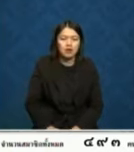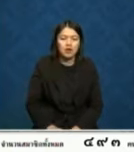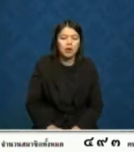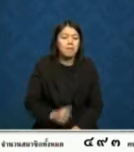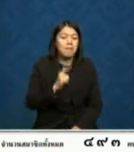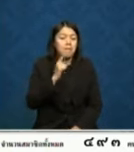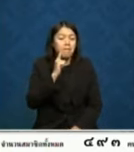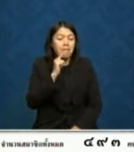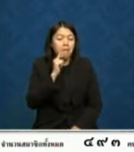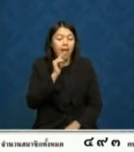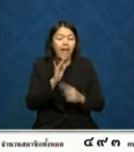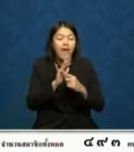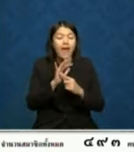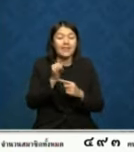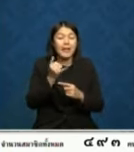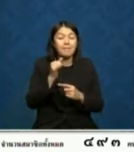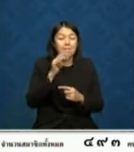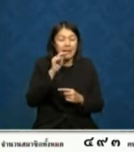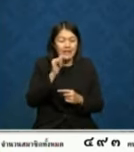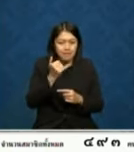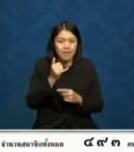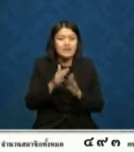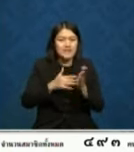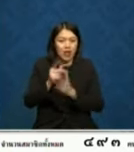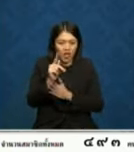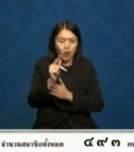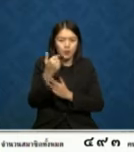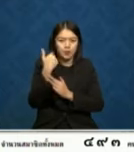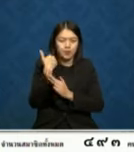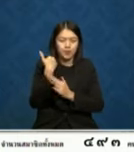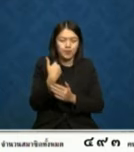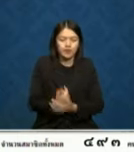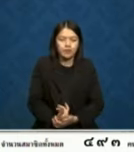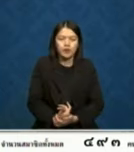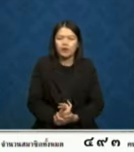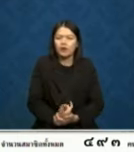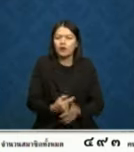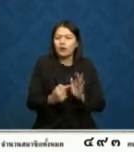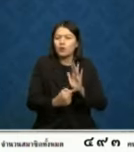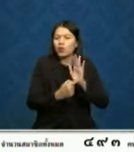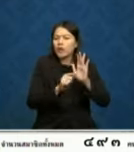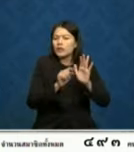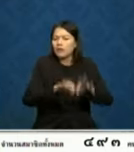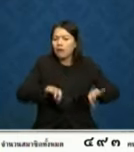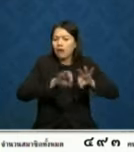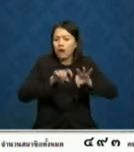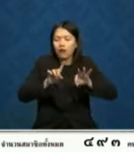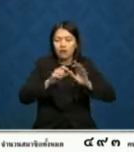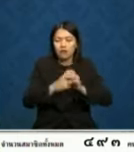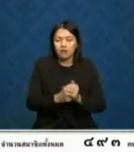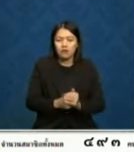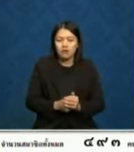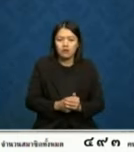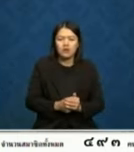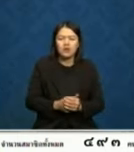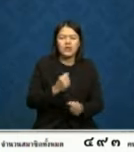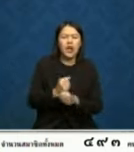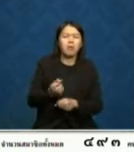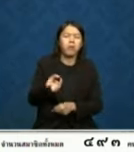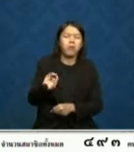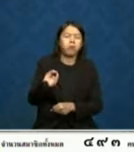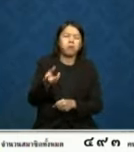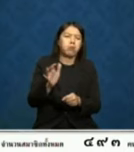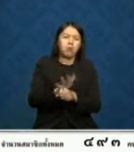แจ่มโมเดลนะครับที่อำเภอแม่แจ่มจะเป็นสีเขียวนะครับประเด็นนี้มันมีความสำคัญยังไงครับท่านประธานสำคัญตรที่ว่ามันทำแค่นี้ไม่พอครับท่าน